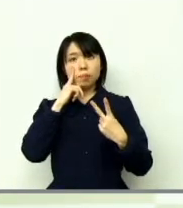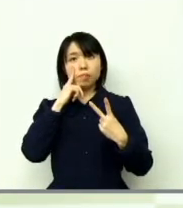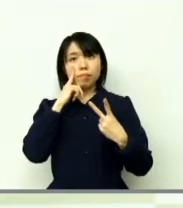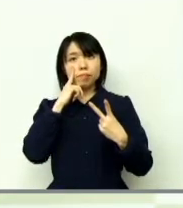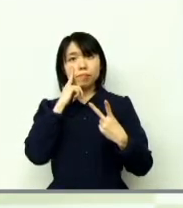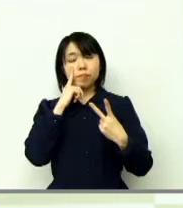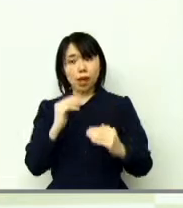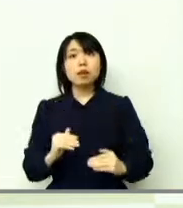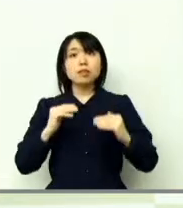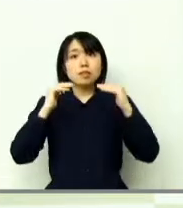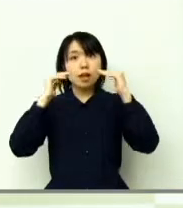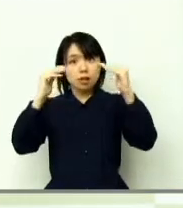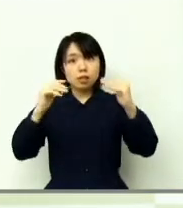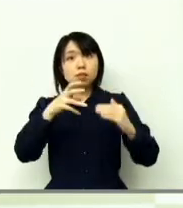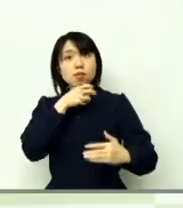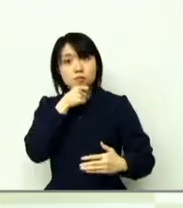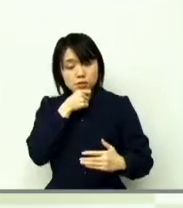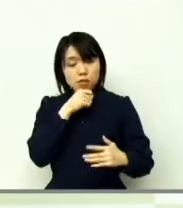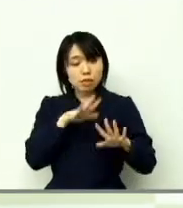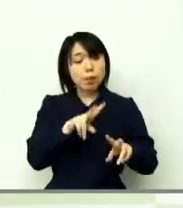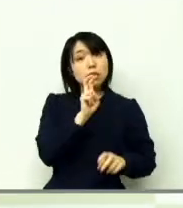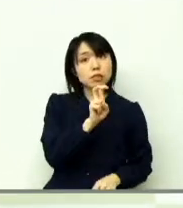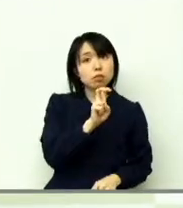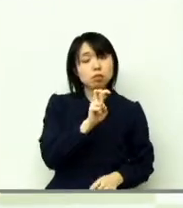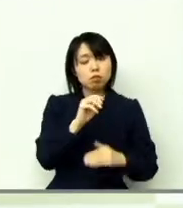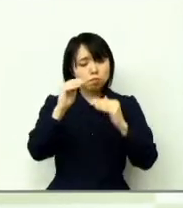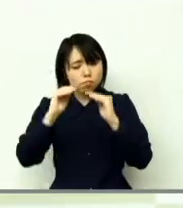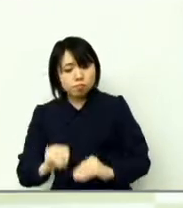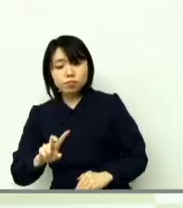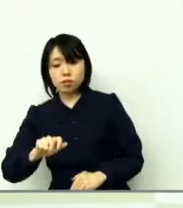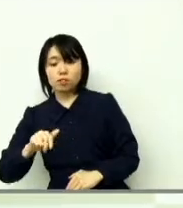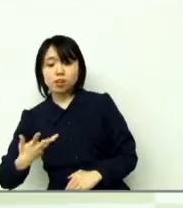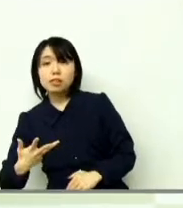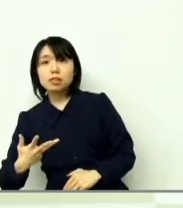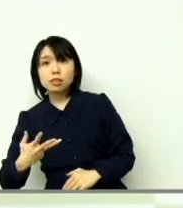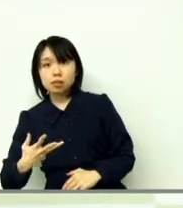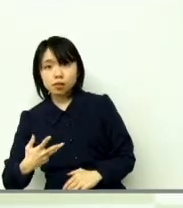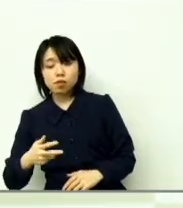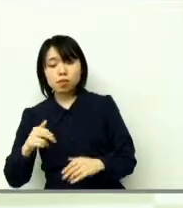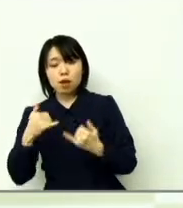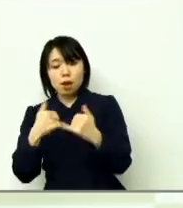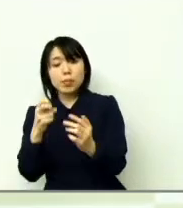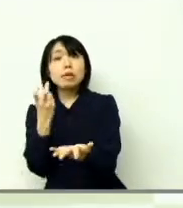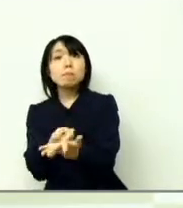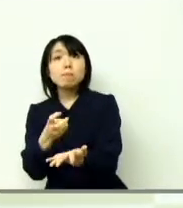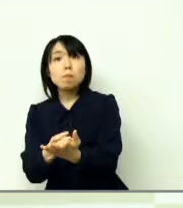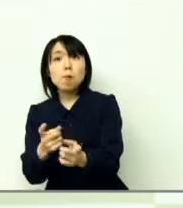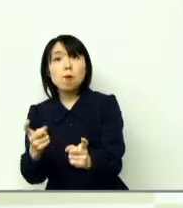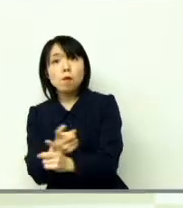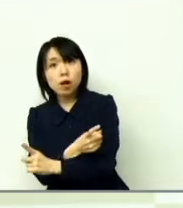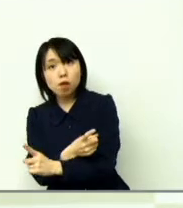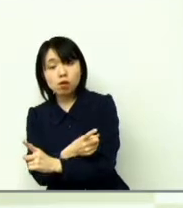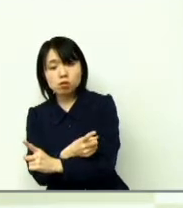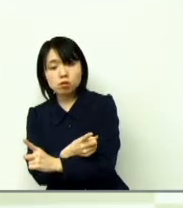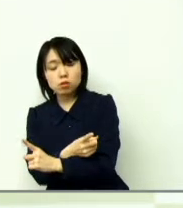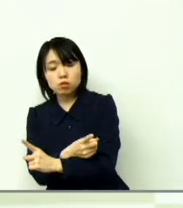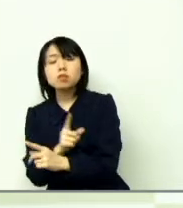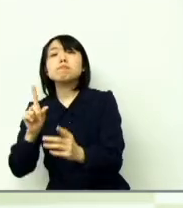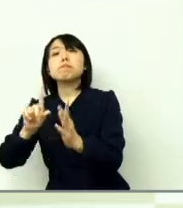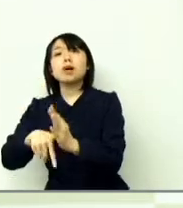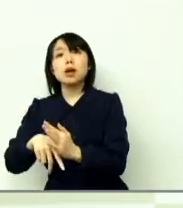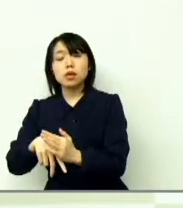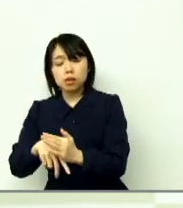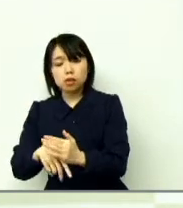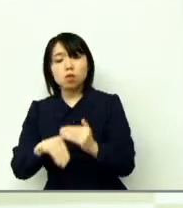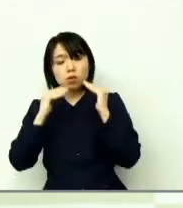この成人年齢を20歳から18歳に引き下げる改正民法が施行された場合に成人